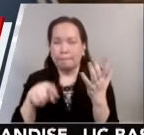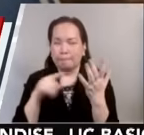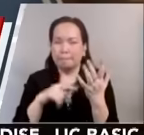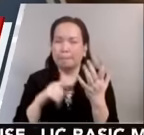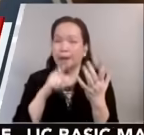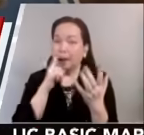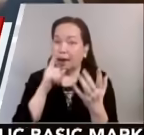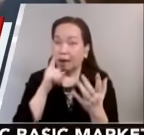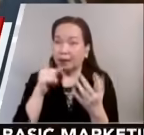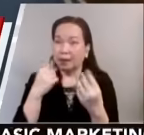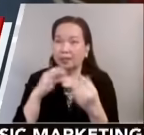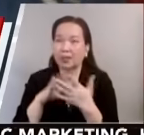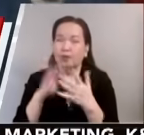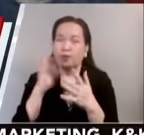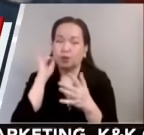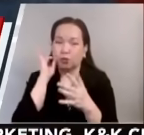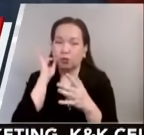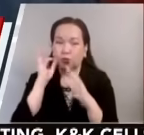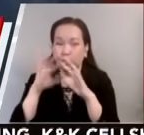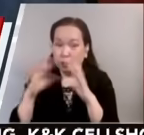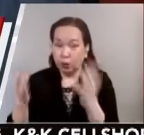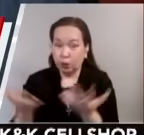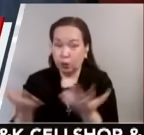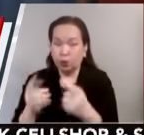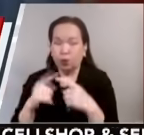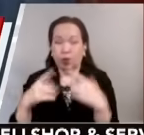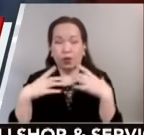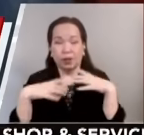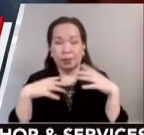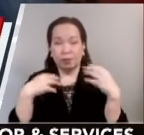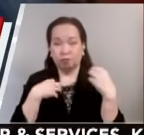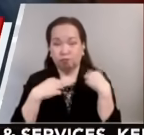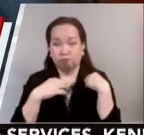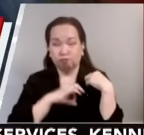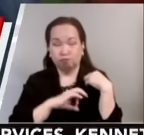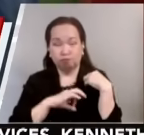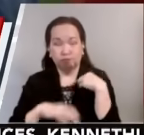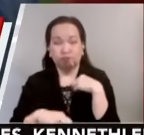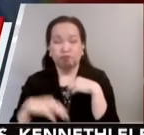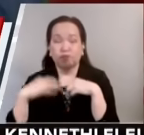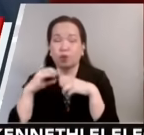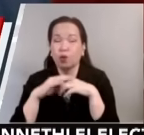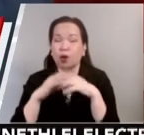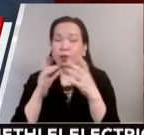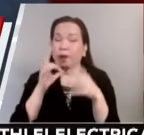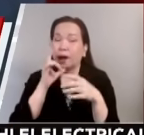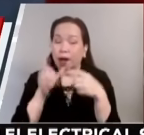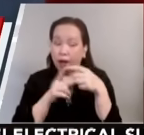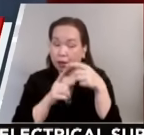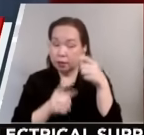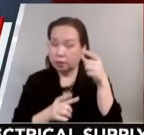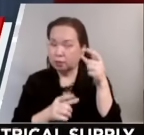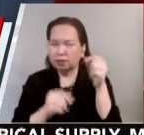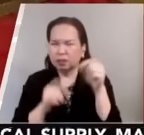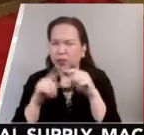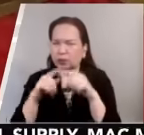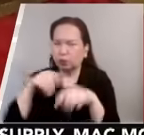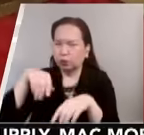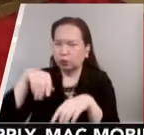prutas na bilog o kaya naman damit na Polka DS o yung mga lucky charm na pantaboy umano ng